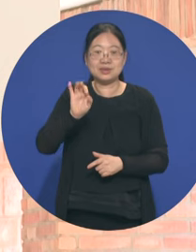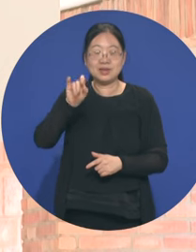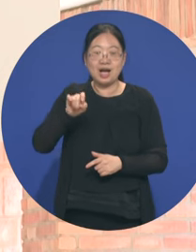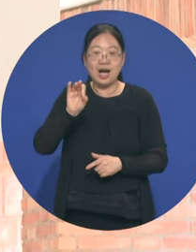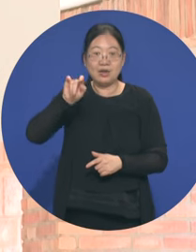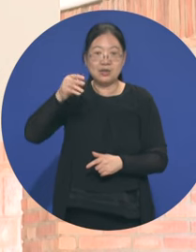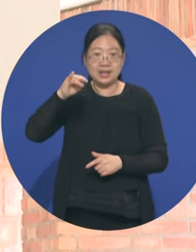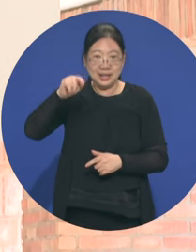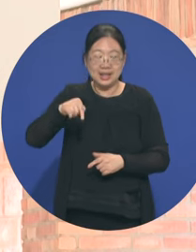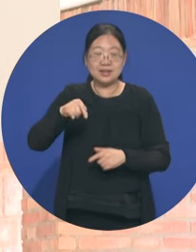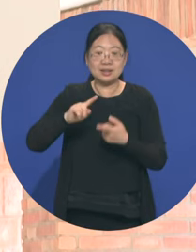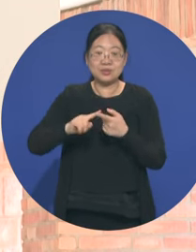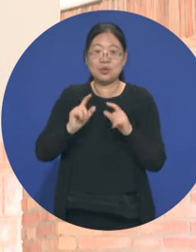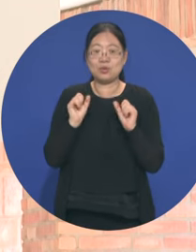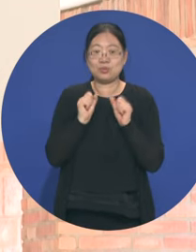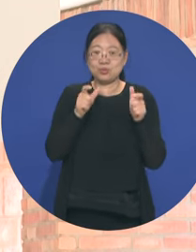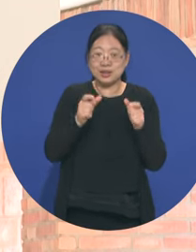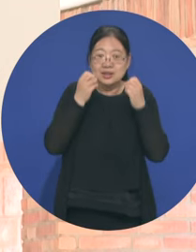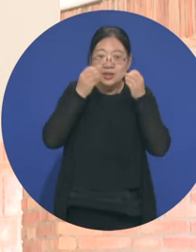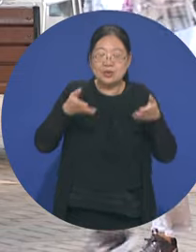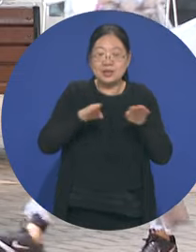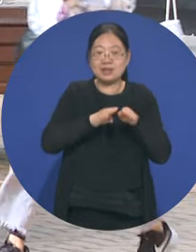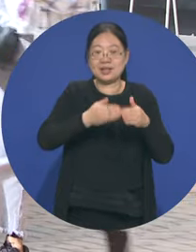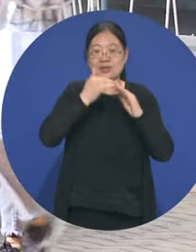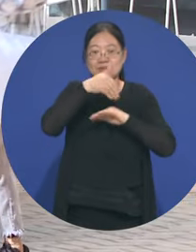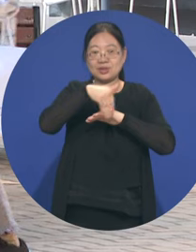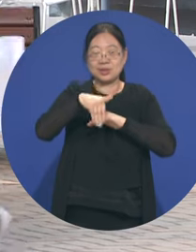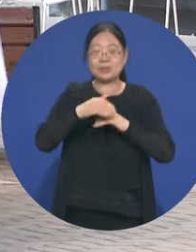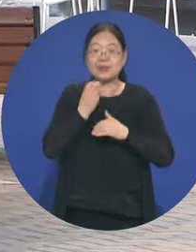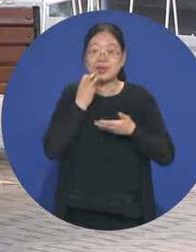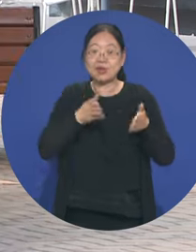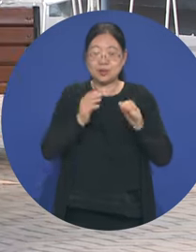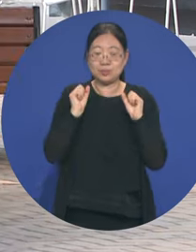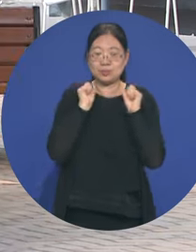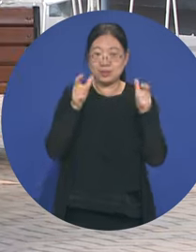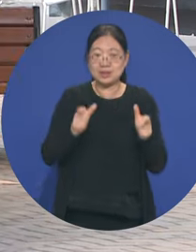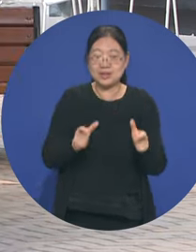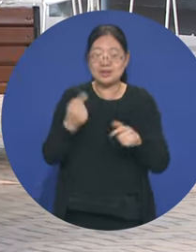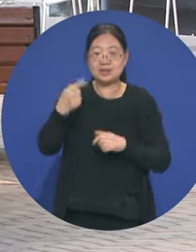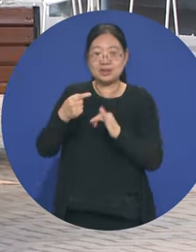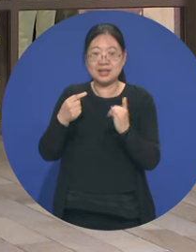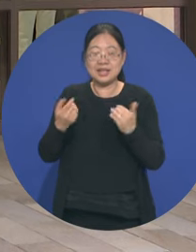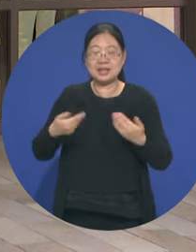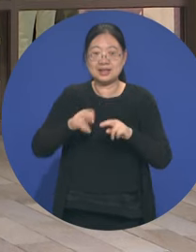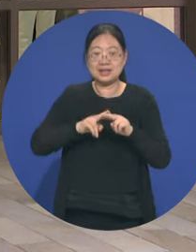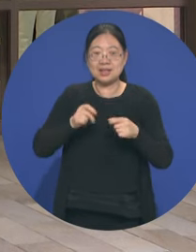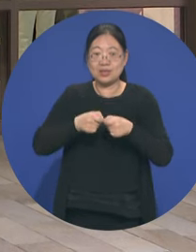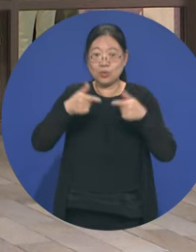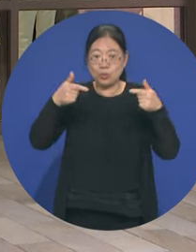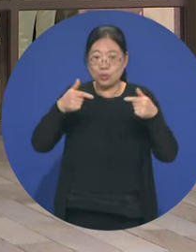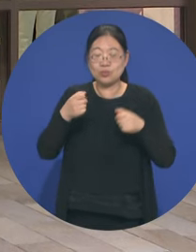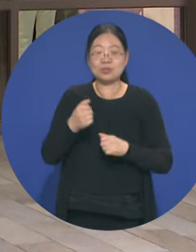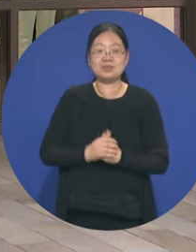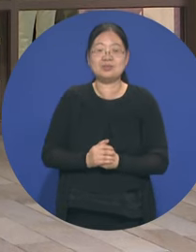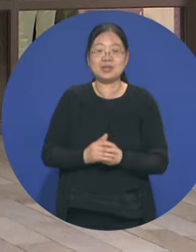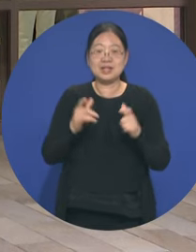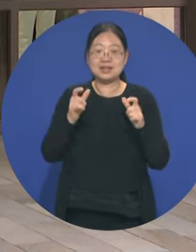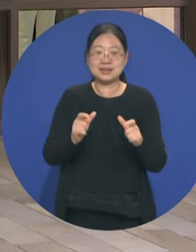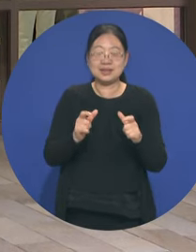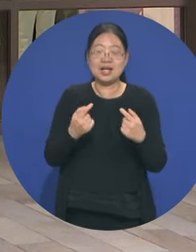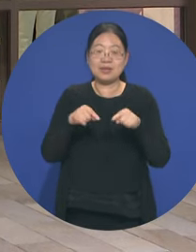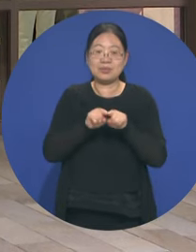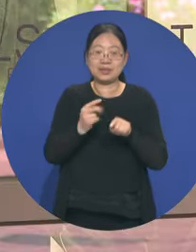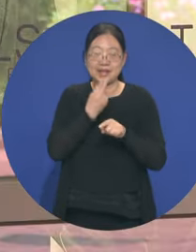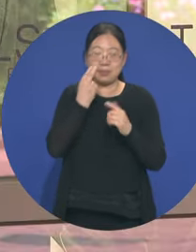북부에는 새로운 프리미엄 아울렛을 조성할 계획입니다. 이를 통해 경기 북부 지역에 천여 명의 일자리 창출 효과는 물론 지역